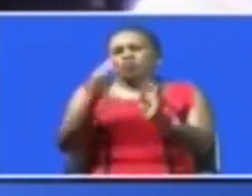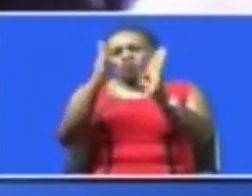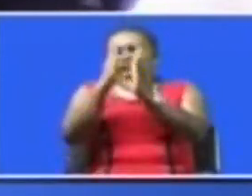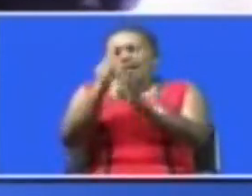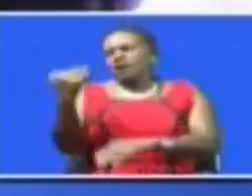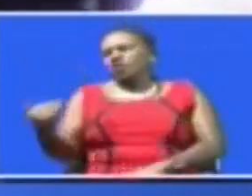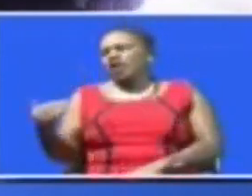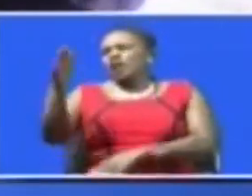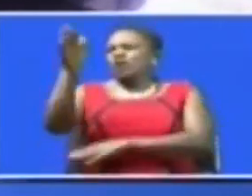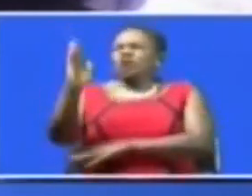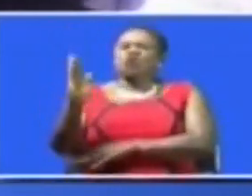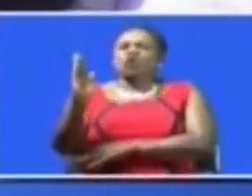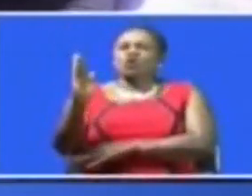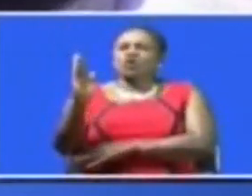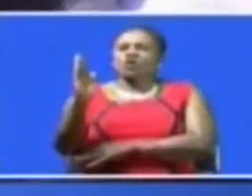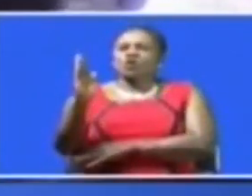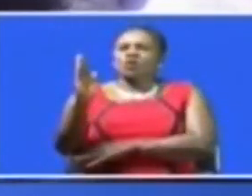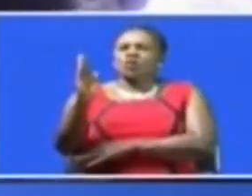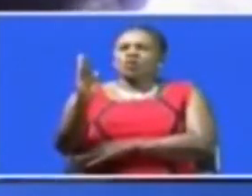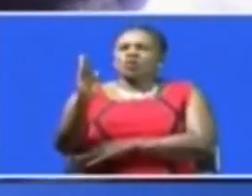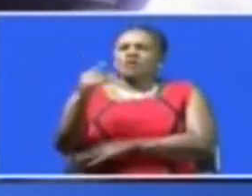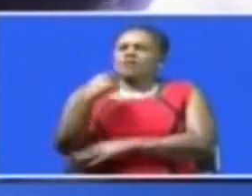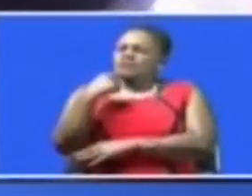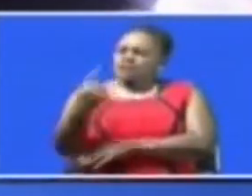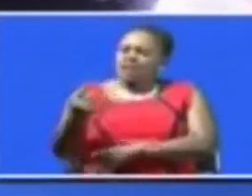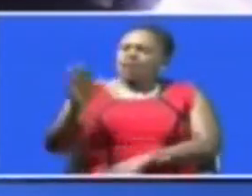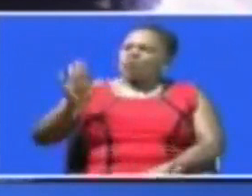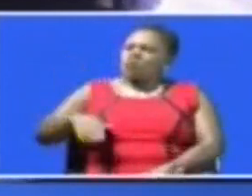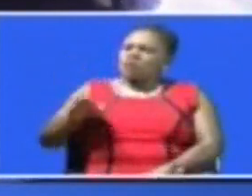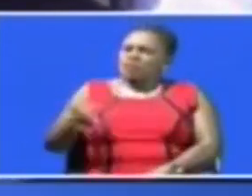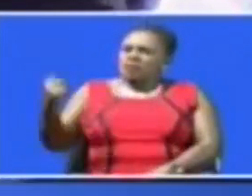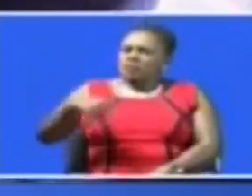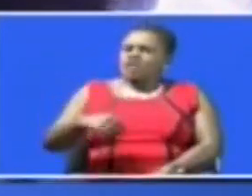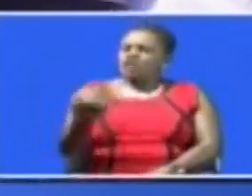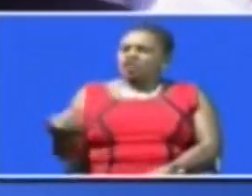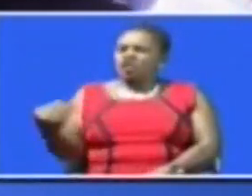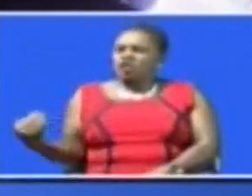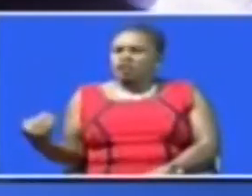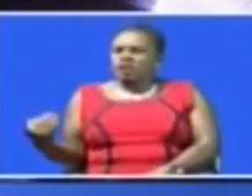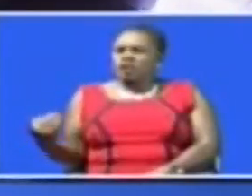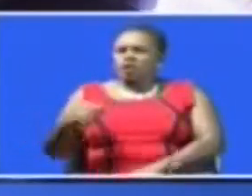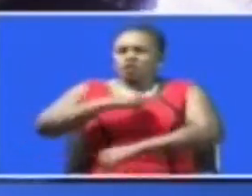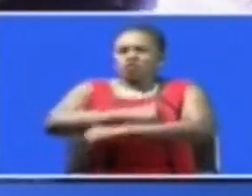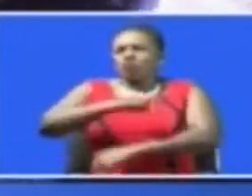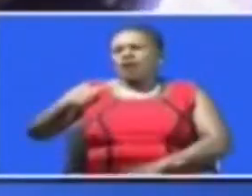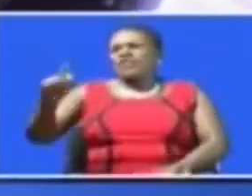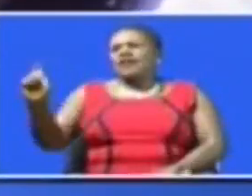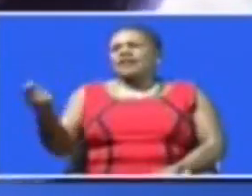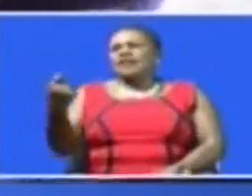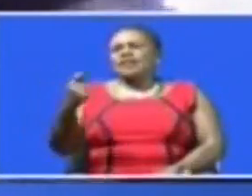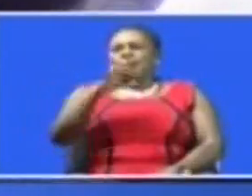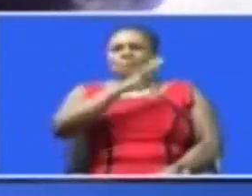Mungu hata jinsi gani yuko. Na tunataka tuseme na wale wamama ambao washaleta watoto hao hapa na shule zingine zote Kenya